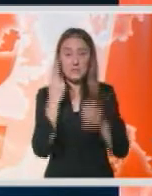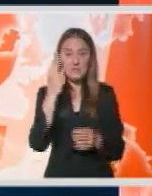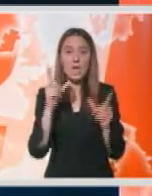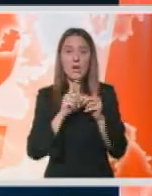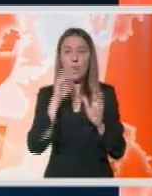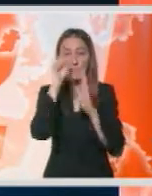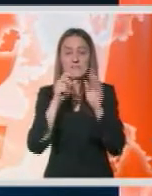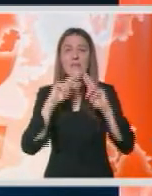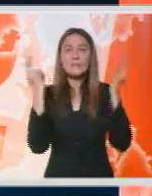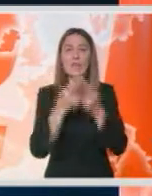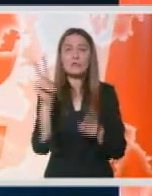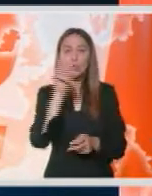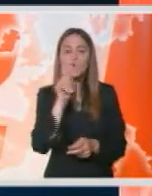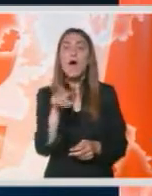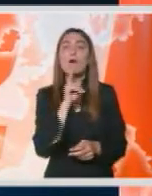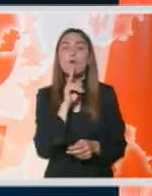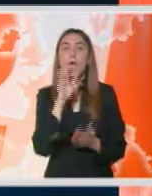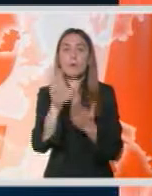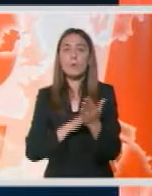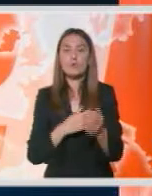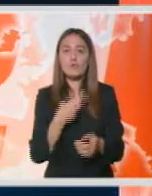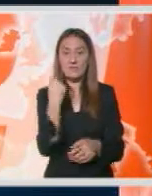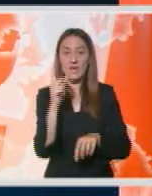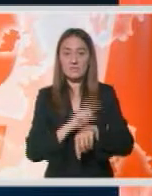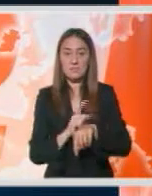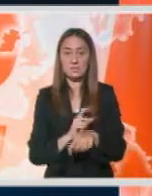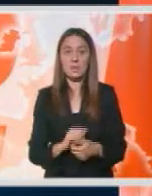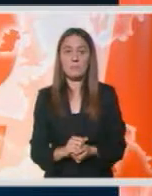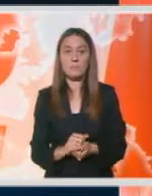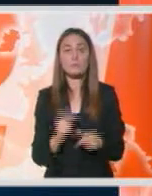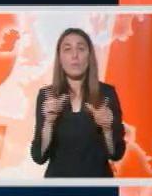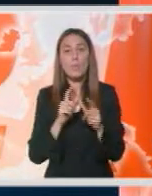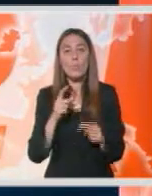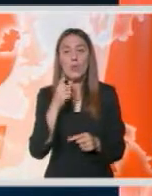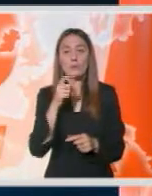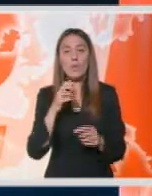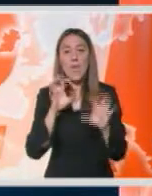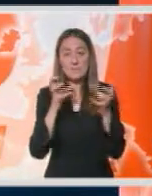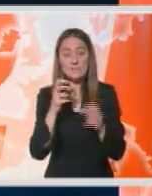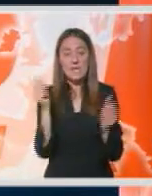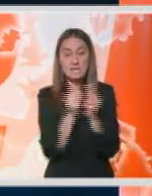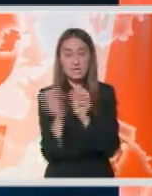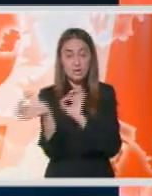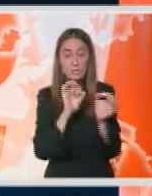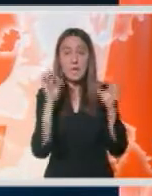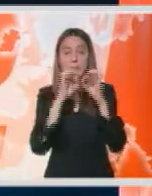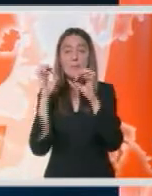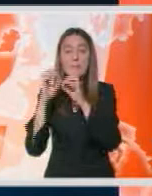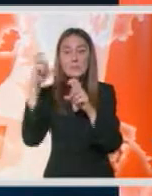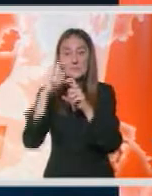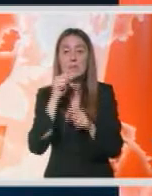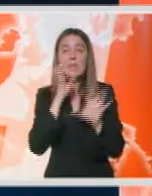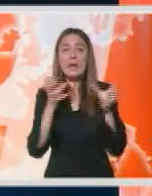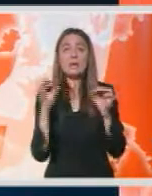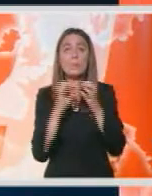u emisiji Svet u 2, koja počinje za 20 minuta. U emisiji koju zajednički pripremaju BBC i